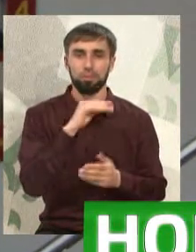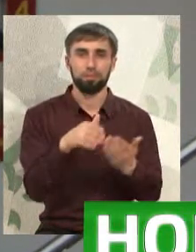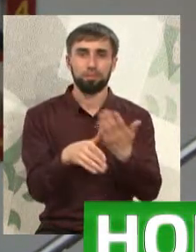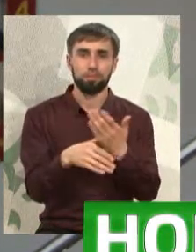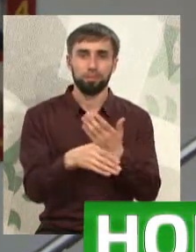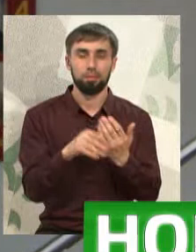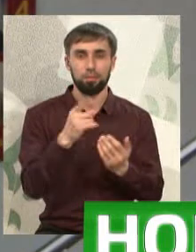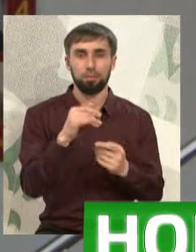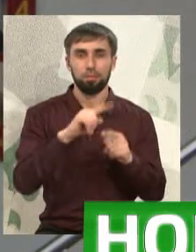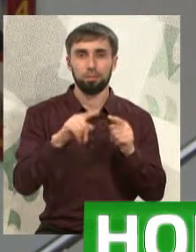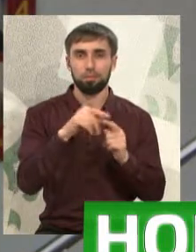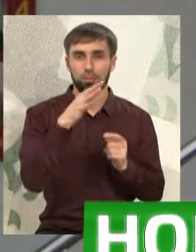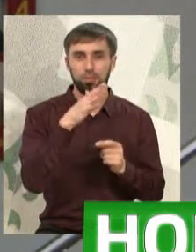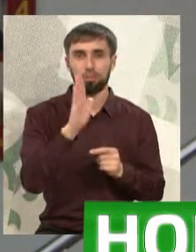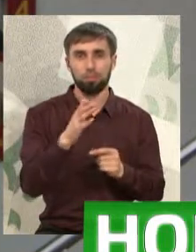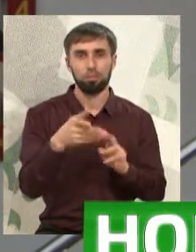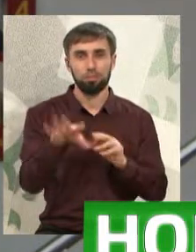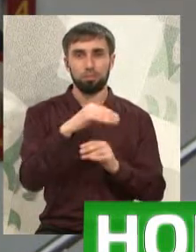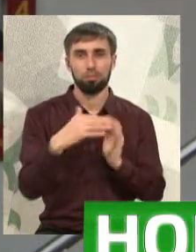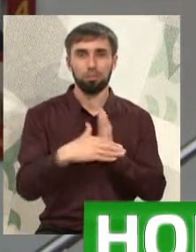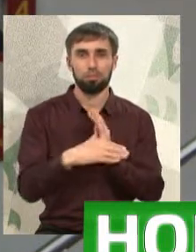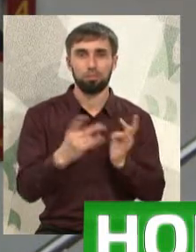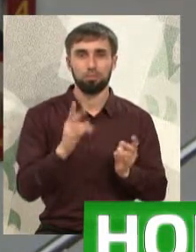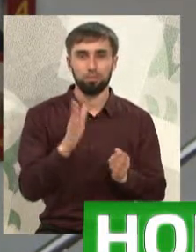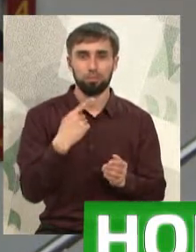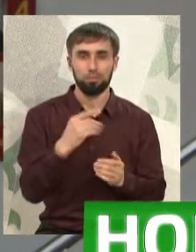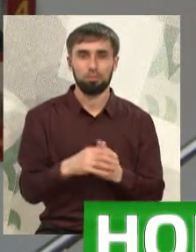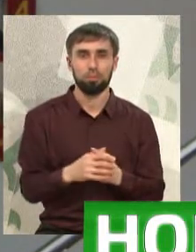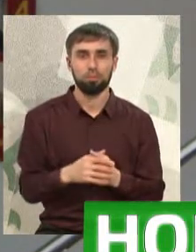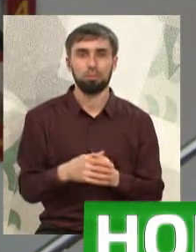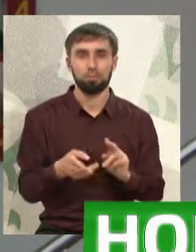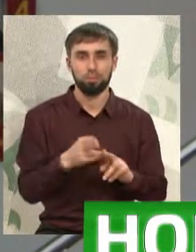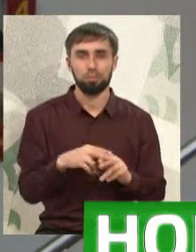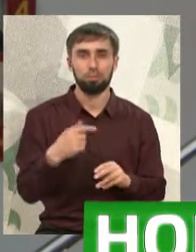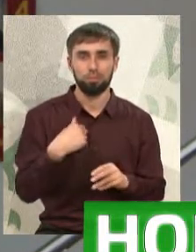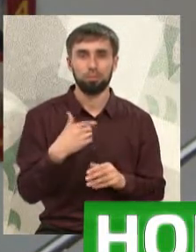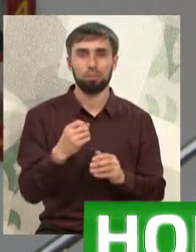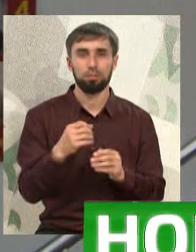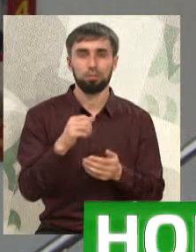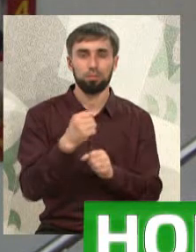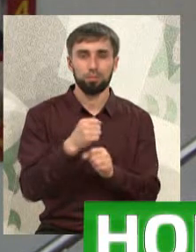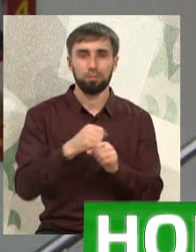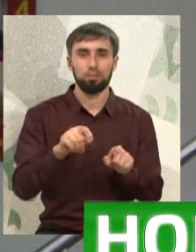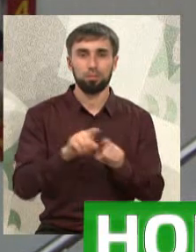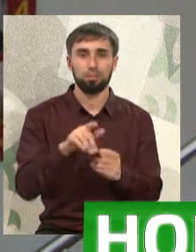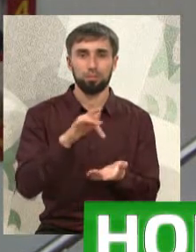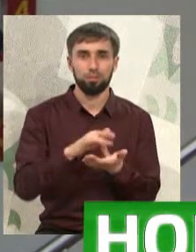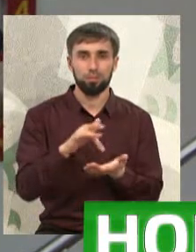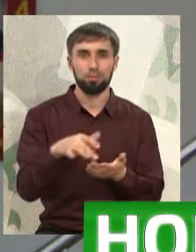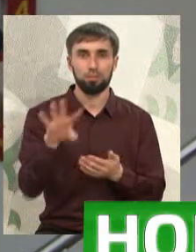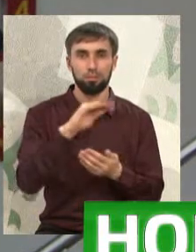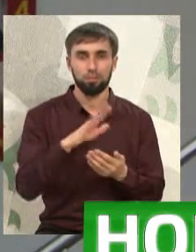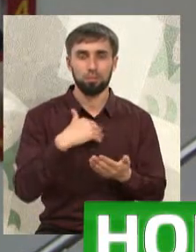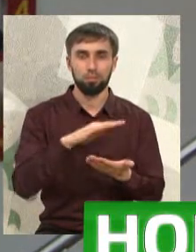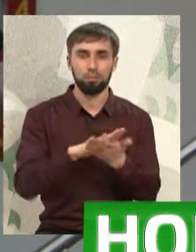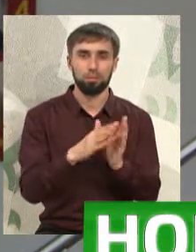скором времени нам понадобится их помощь. И для этого превентивно мы работаем, создаем такой центр, мы будем взаимодействовать с оперативным